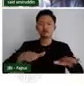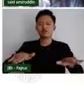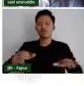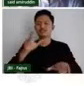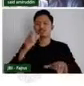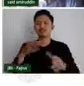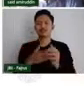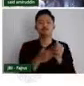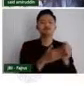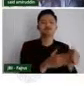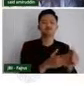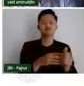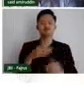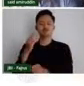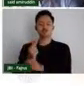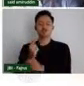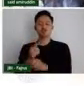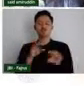para pendidik atau guru.